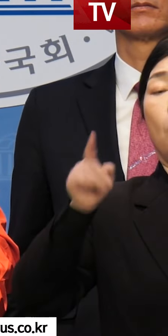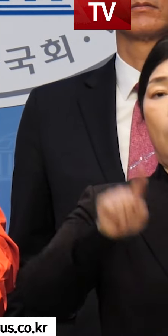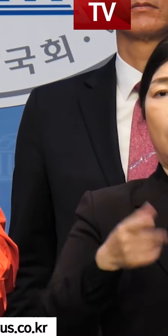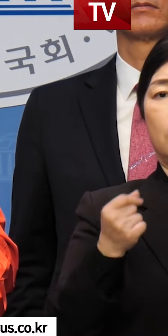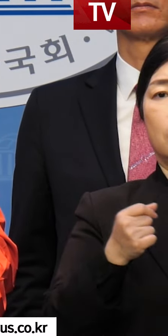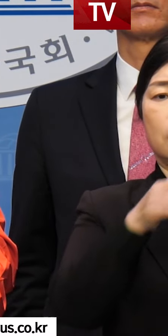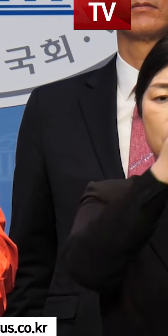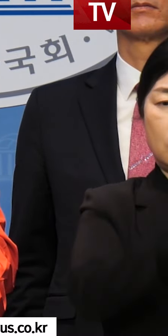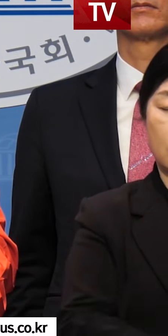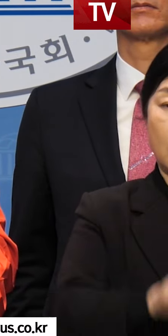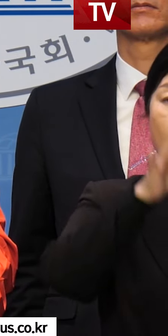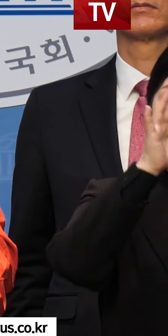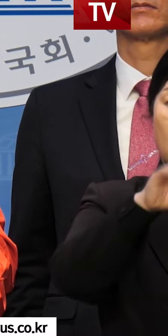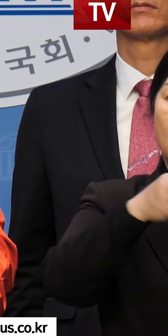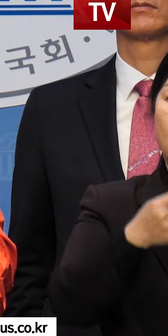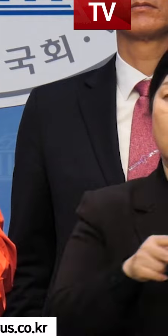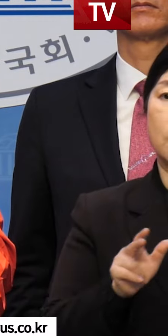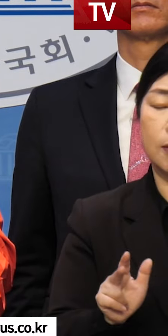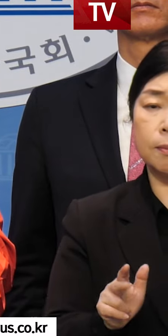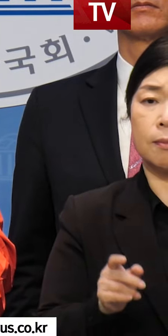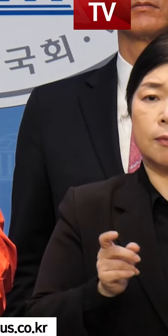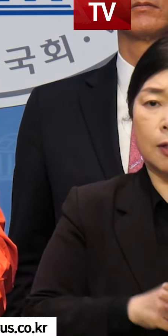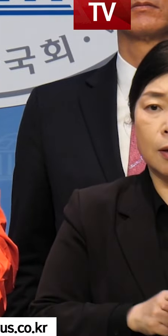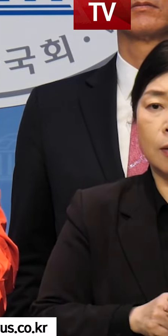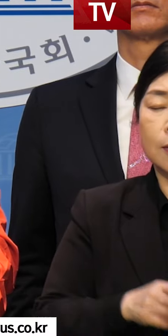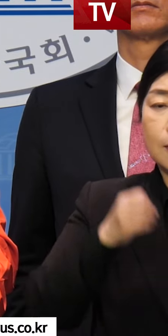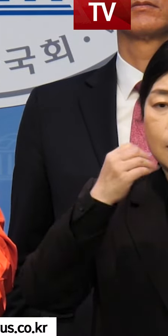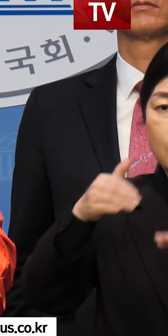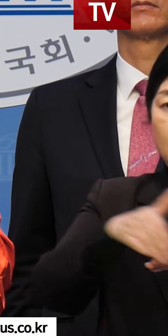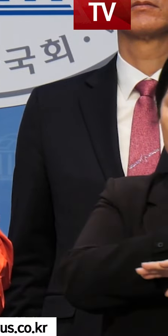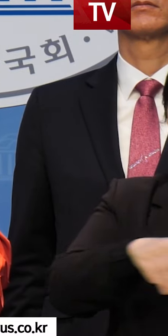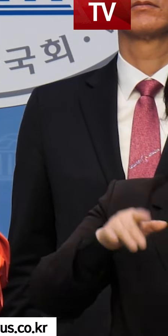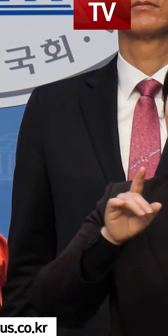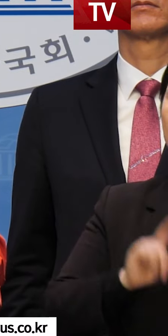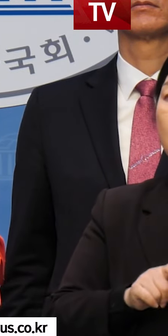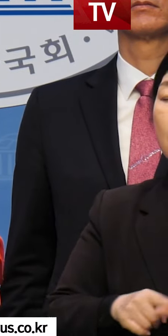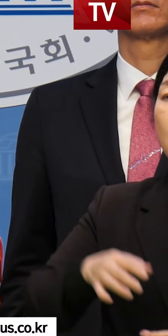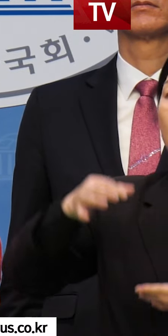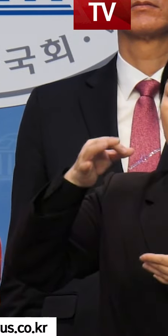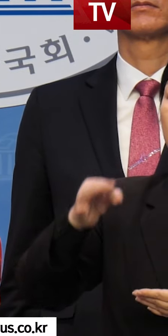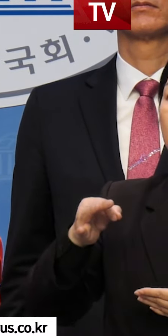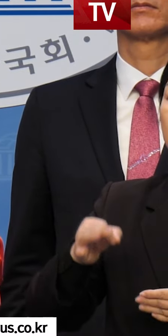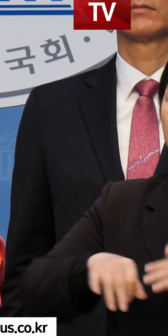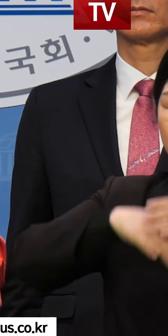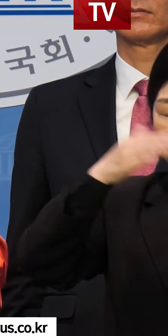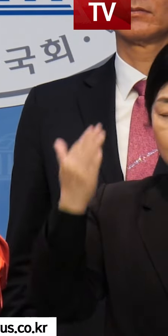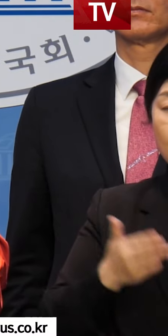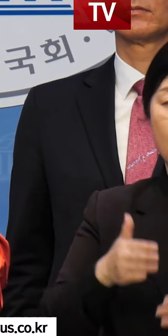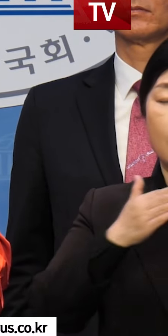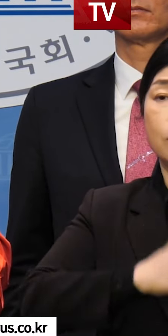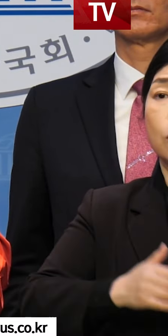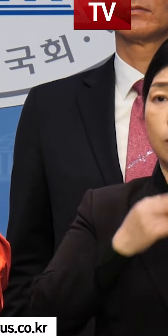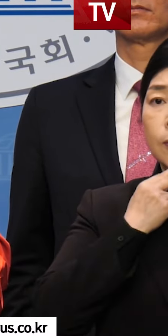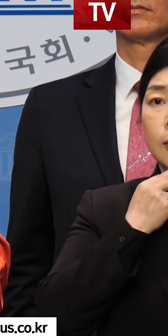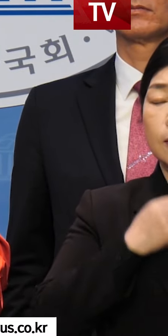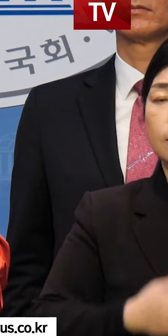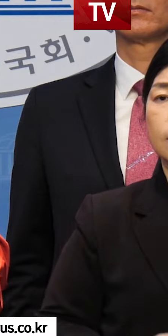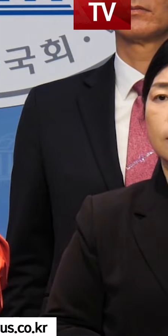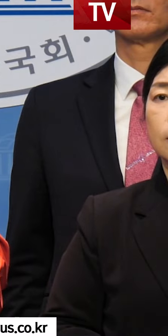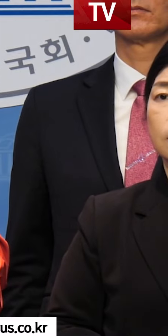역사를 놓고 보아도 지금 당장 새로운 시도에 대한 가치를 전부 알 수는